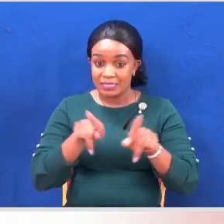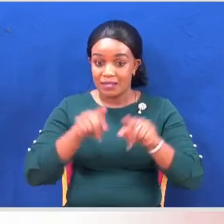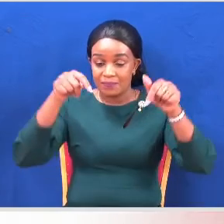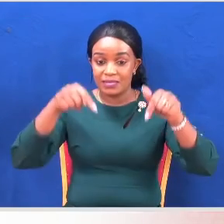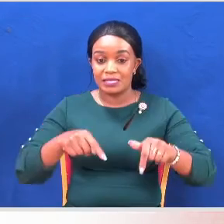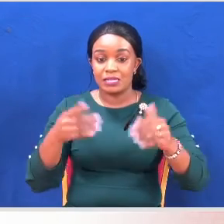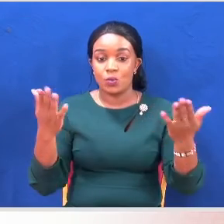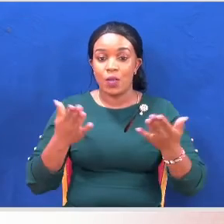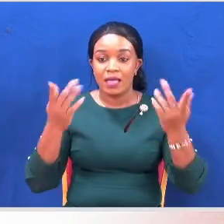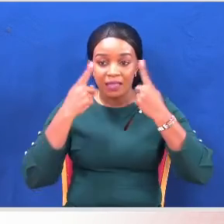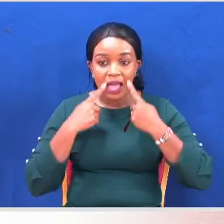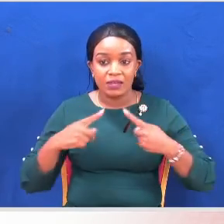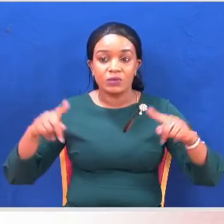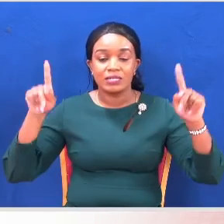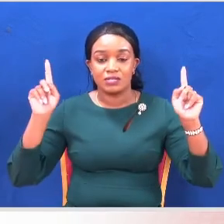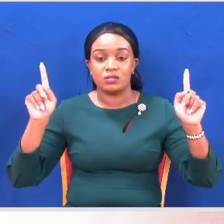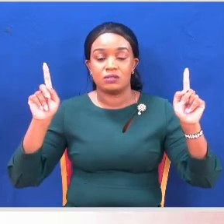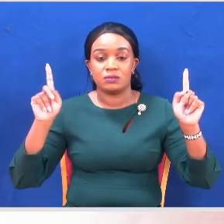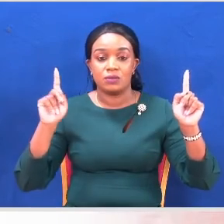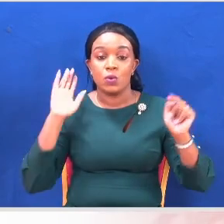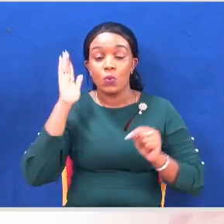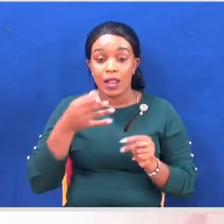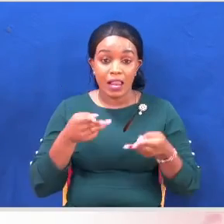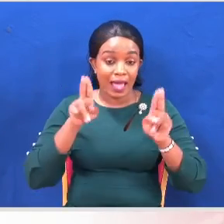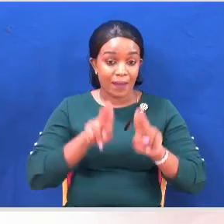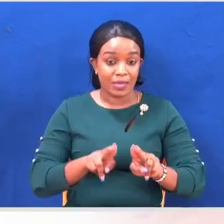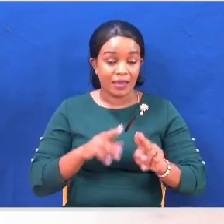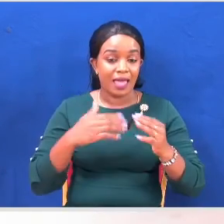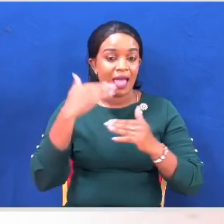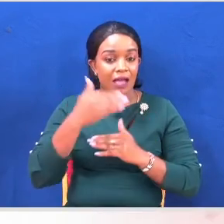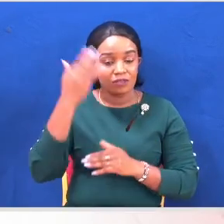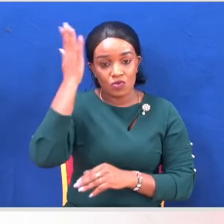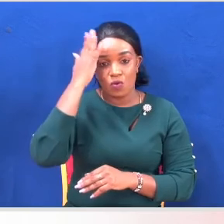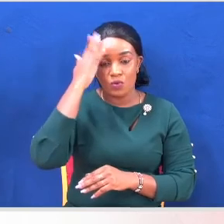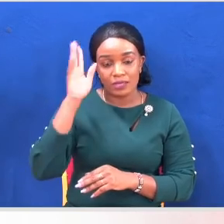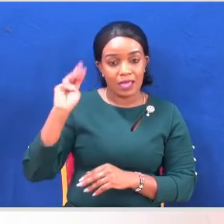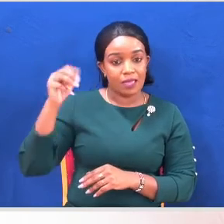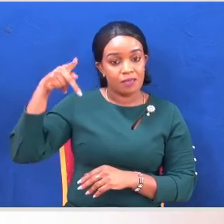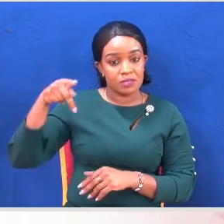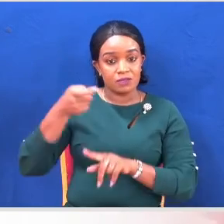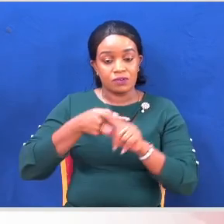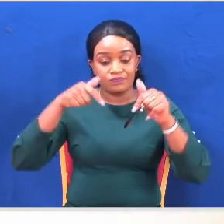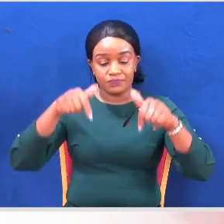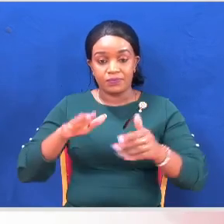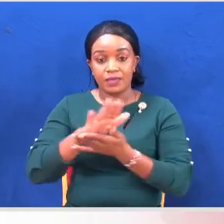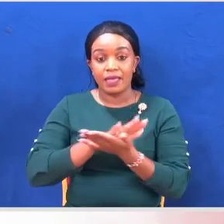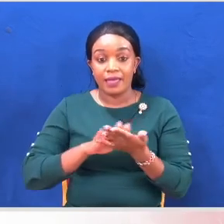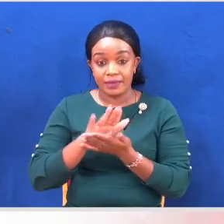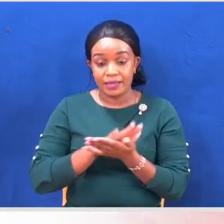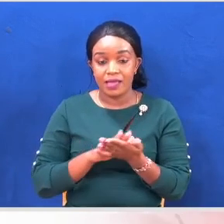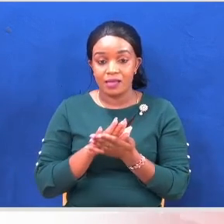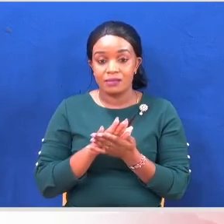tangazo la ni nani atakayemrithi aliyekuwa mbunge wa eneo hili Justice Murunga, ndipo tangazo hilo litakapokuwa